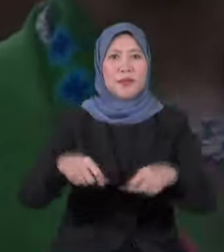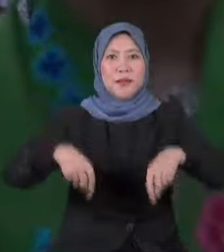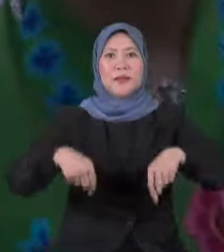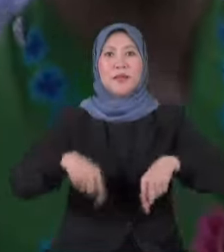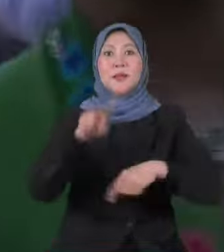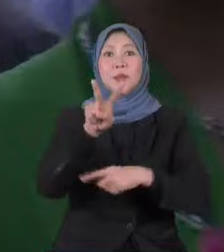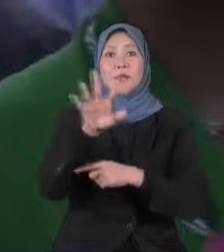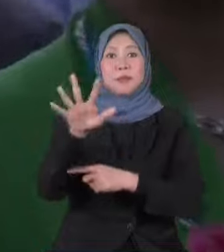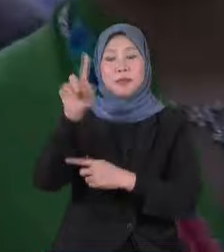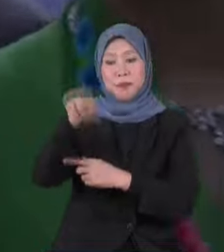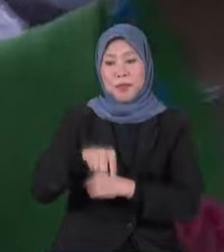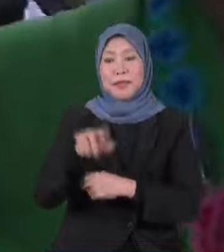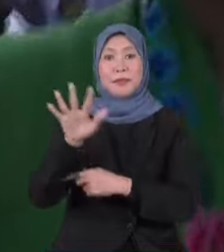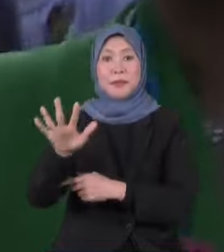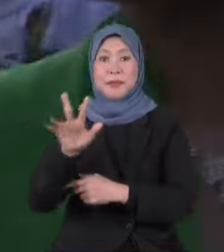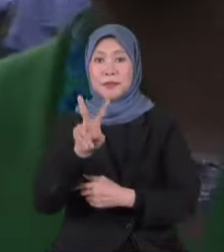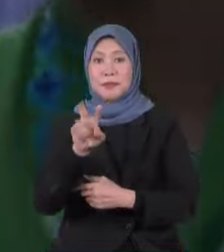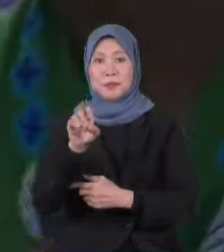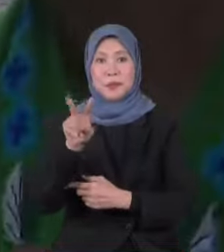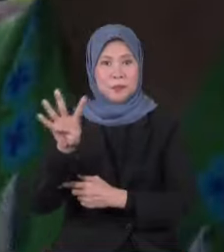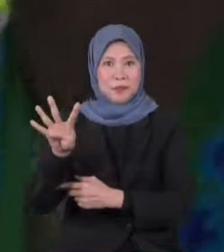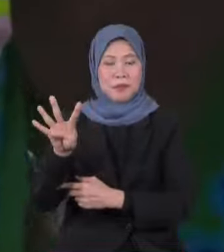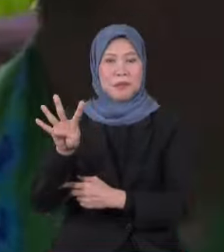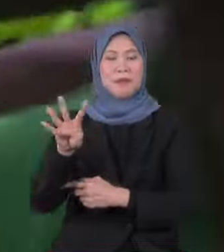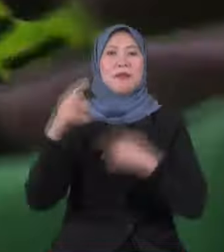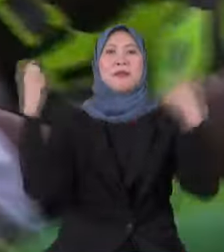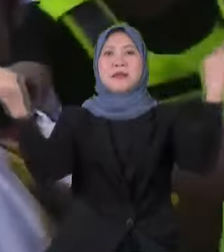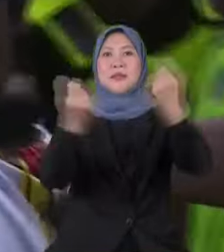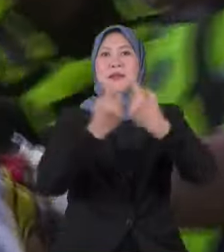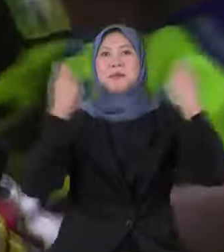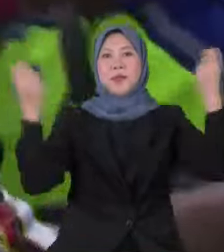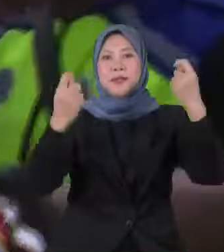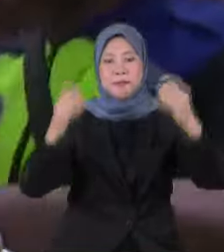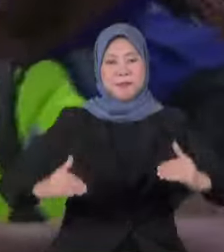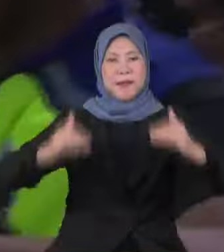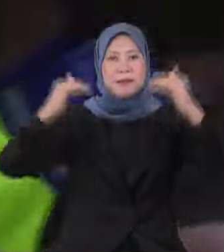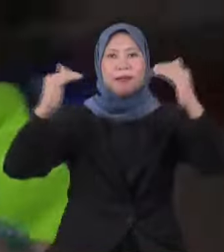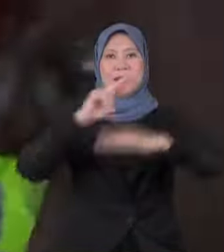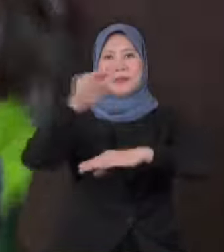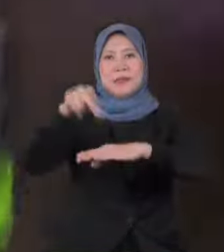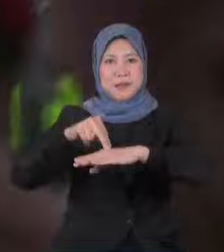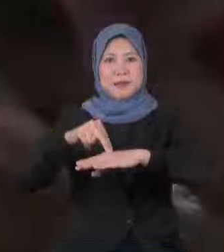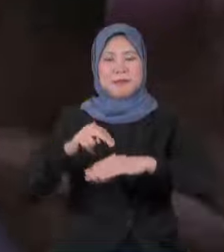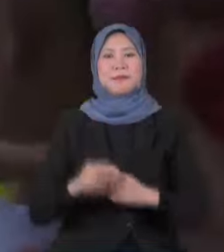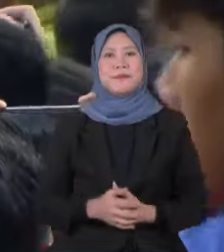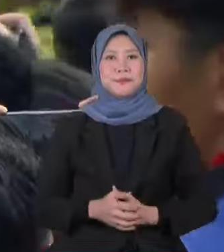25 Mei 2024, merupakan sambutan peringkat kebangsaan.